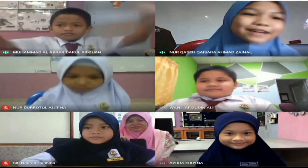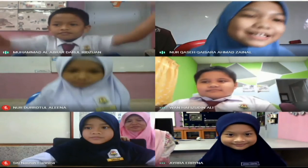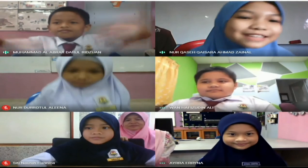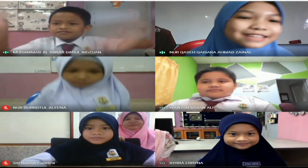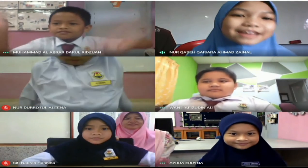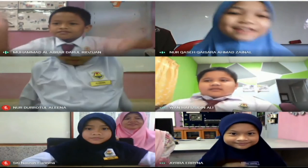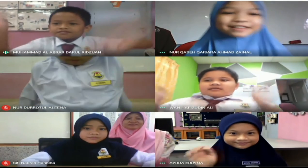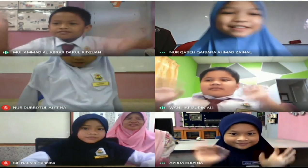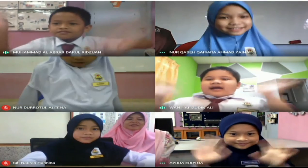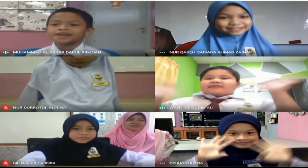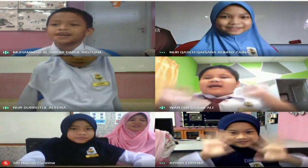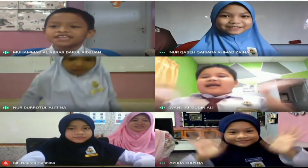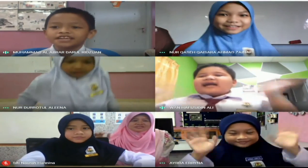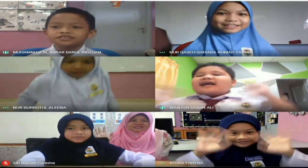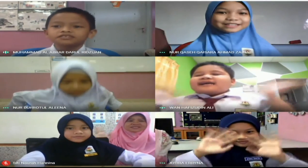dada. Salam terima kasih. Terima kasih.